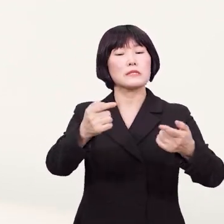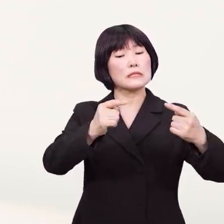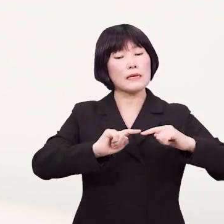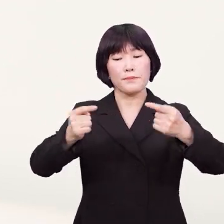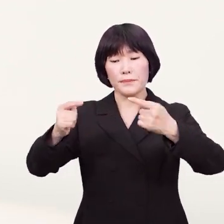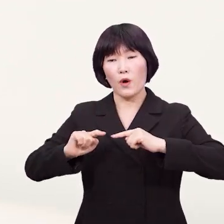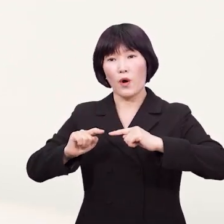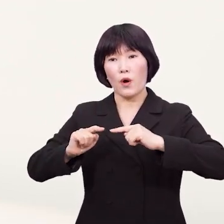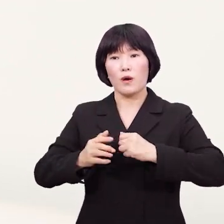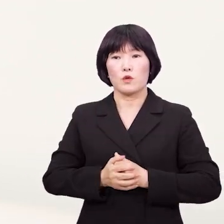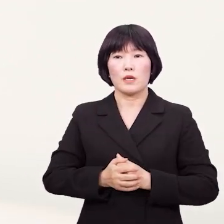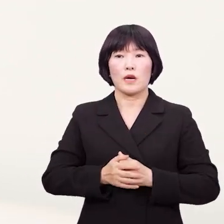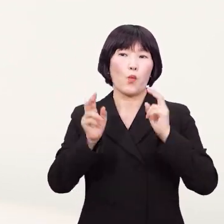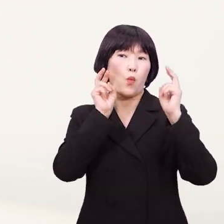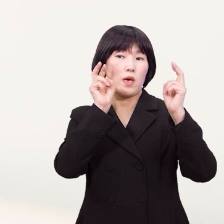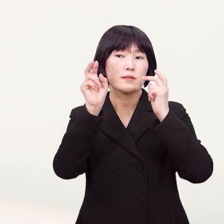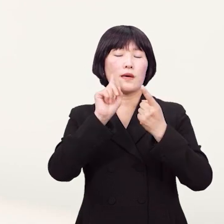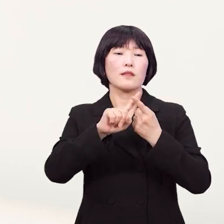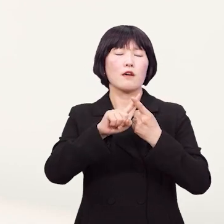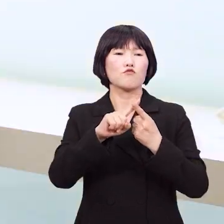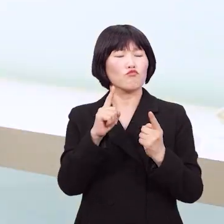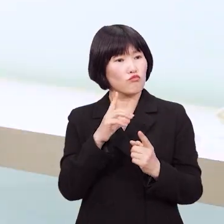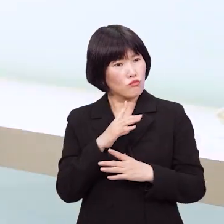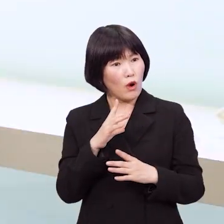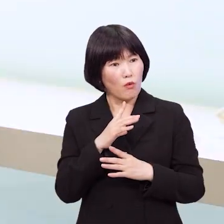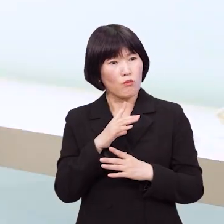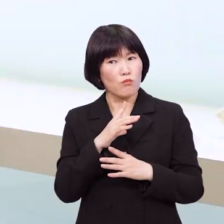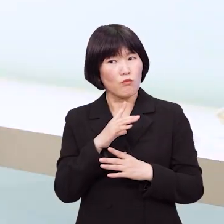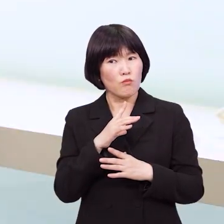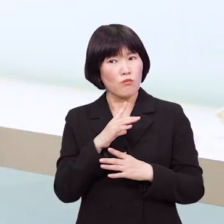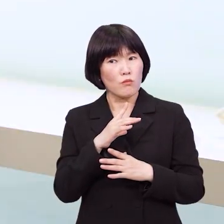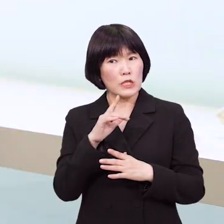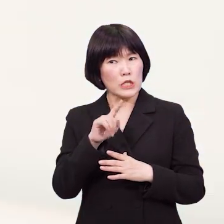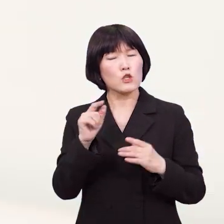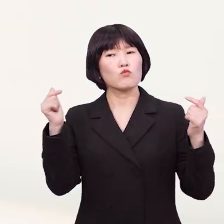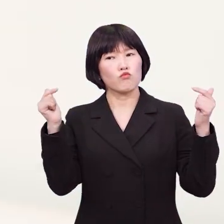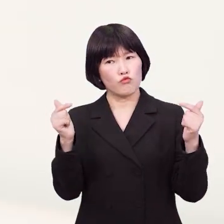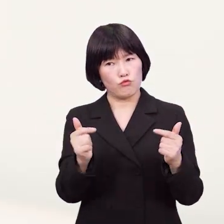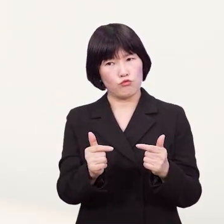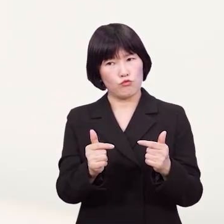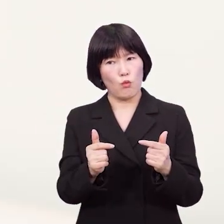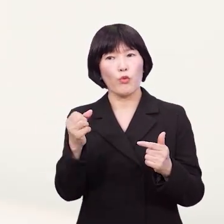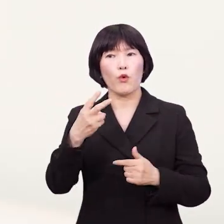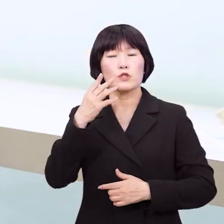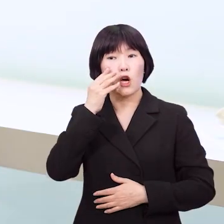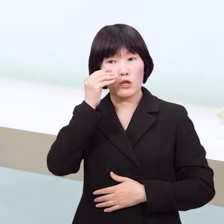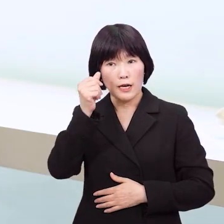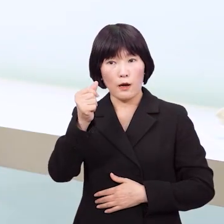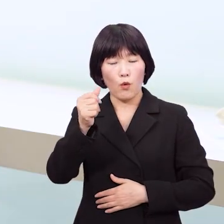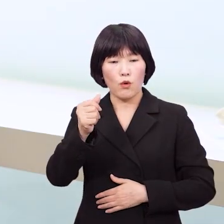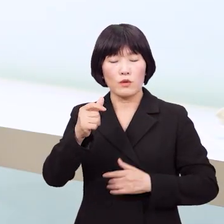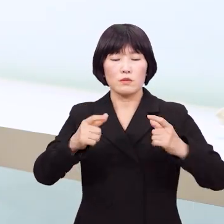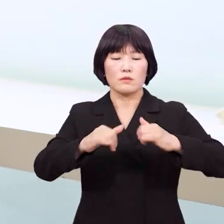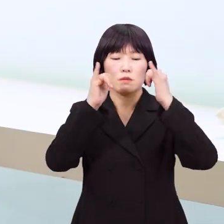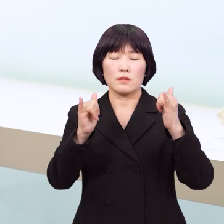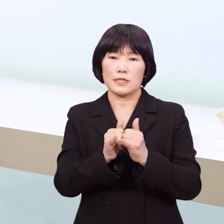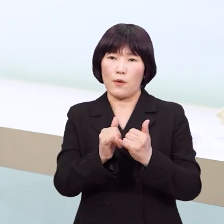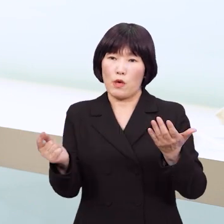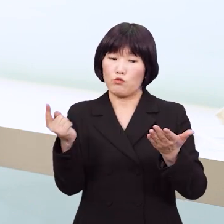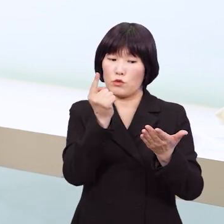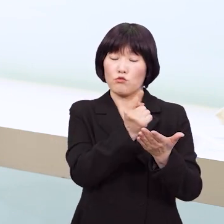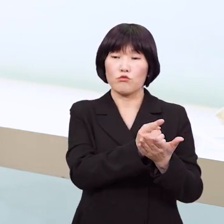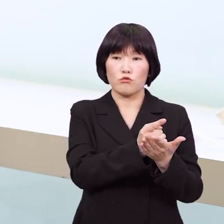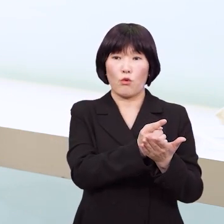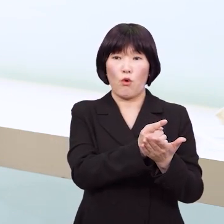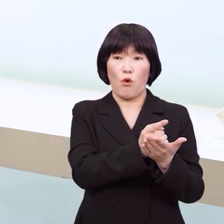이런 부분이 조금 이제 완화되면서 적응하고 지역사회 구성원으로 이제 나아가는 부분에 대해서 많이 와닿는 것